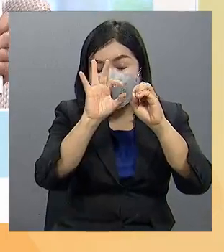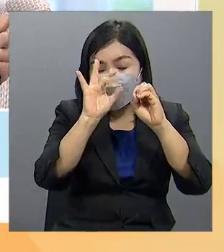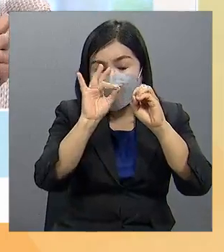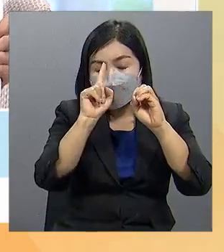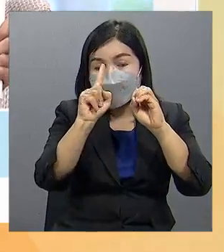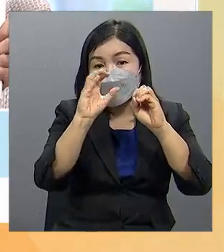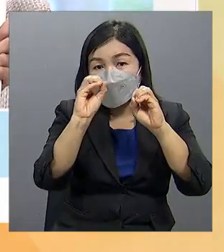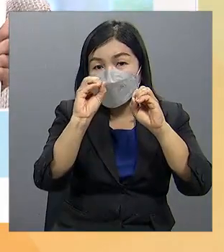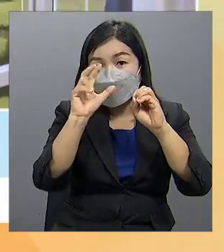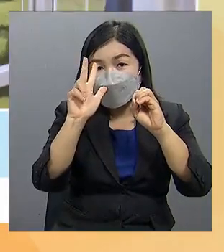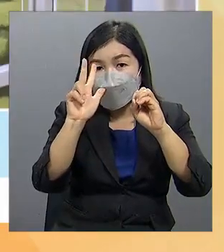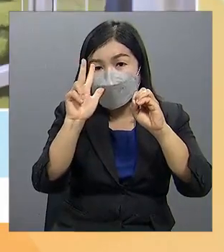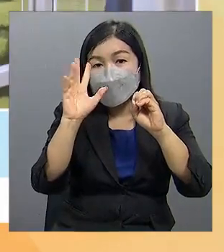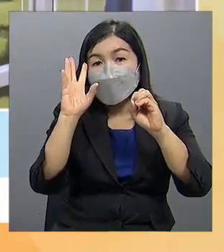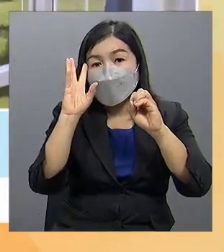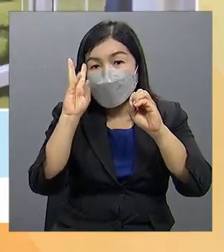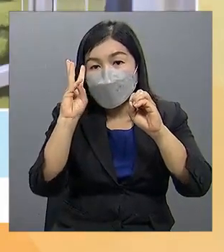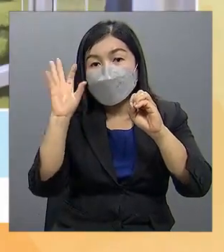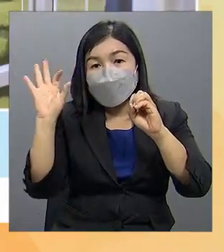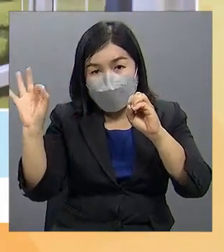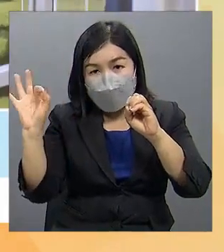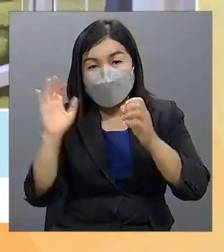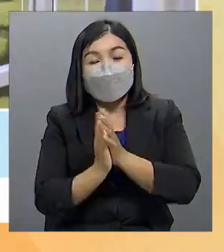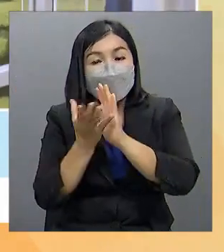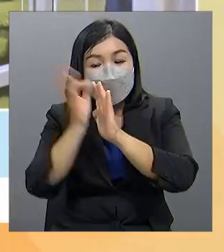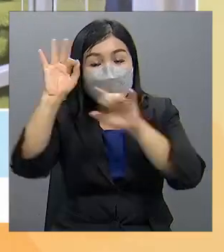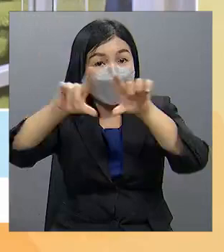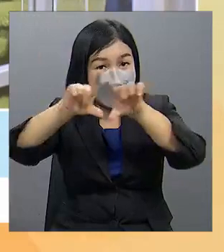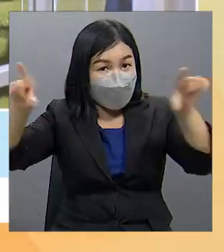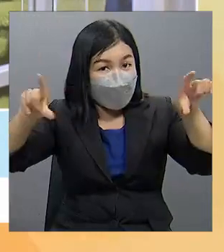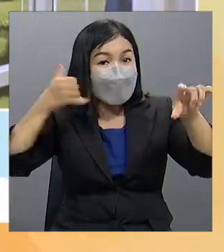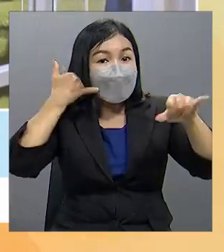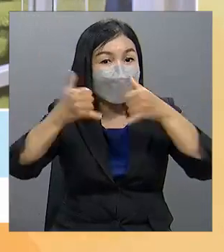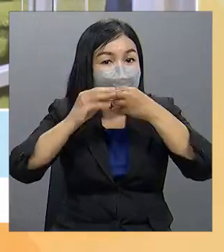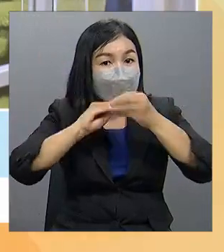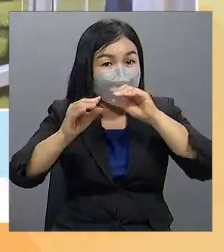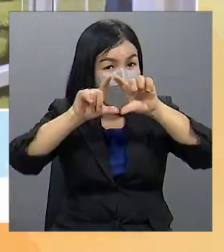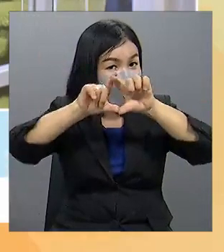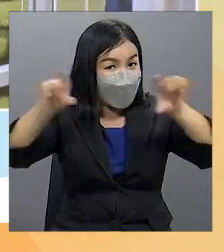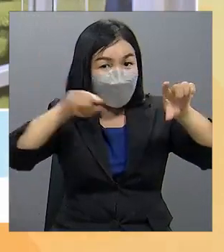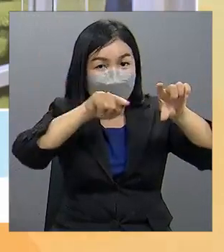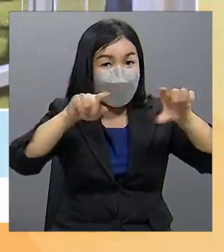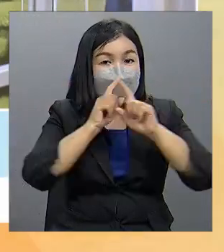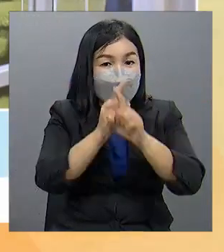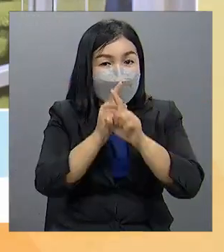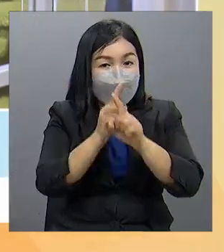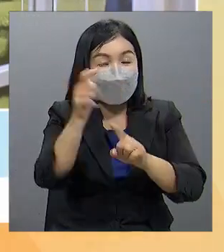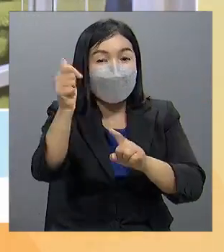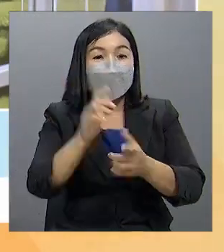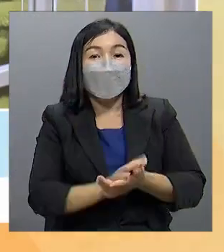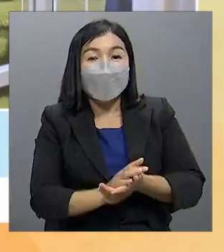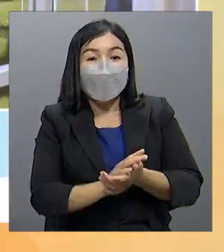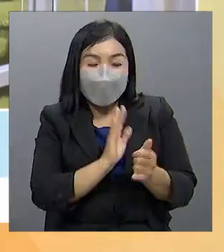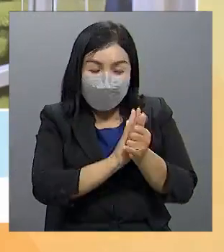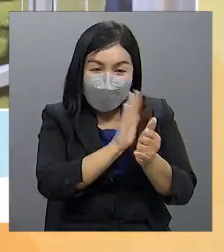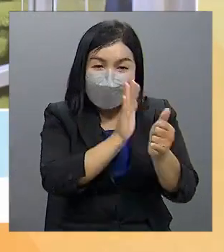0981036969ครับ เอาล่ะFacebook ก็ที่ขึ้นอยู่นี้เบอร์โทรก็ที่ขึ้นอยู่นี้ได้เลยนะครับทางรายการขอเป็นกำลังใจให้วัยรุ่นอย่างน้องด